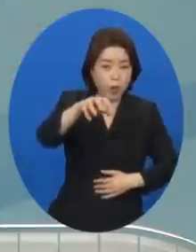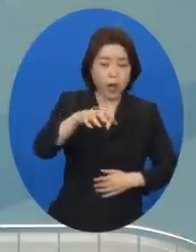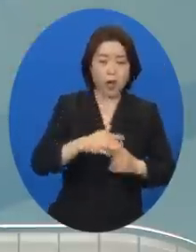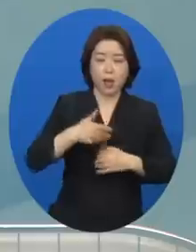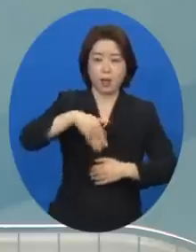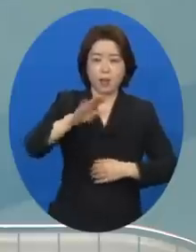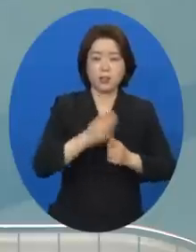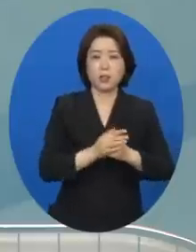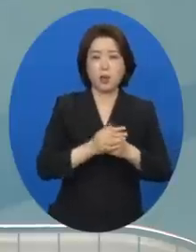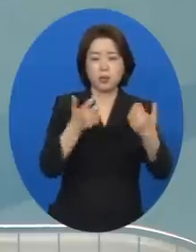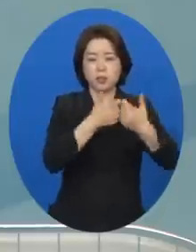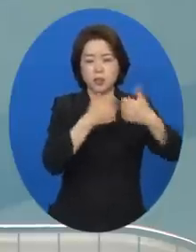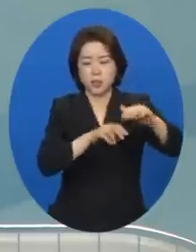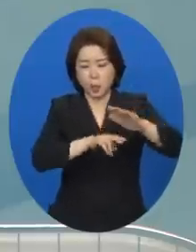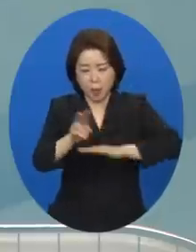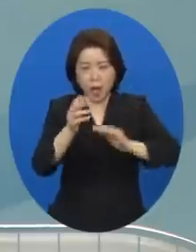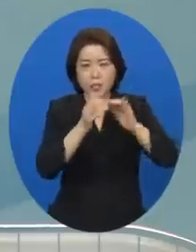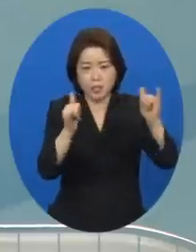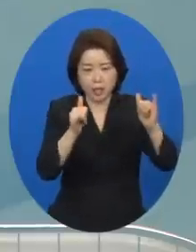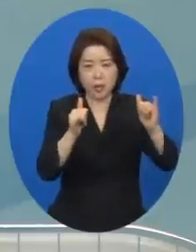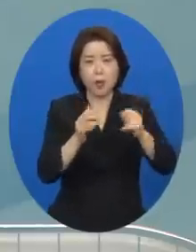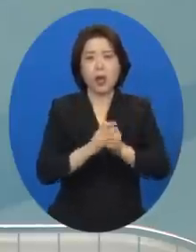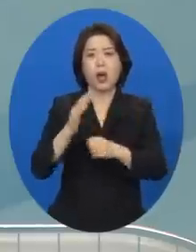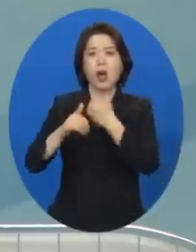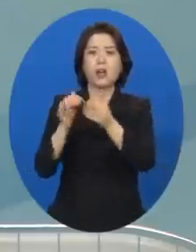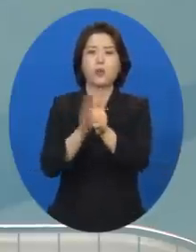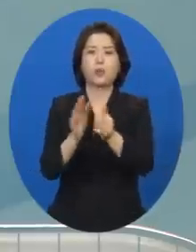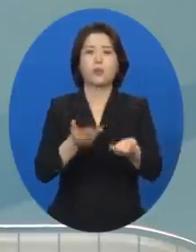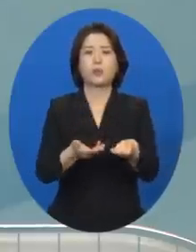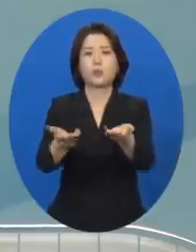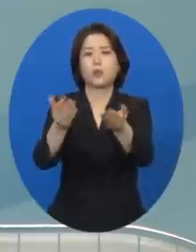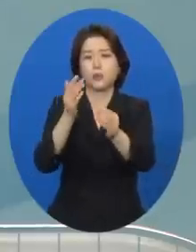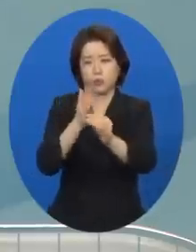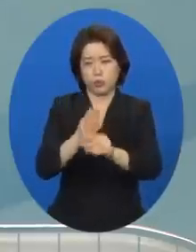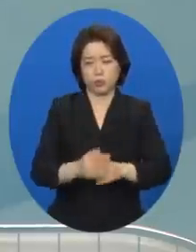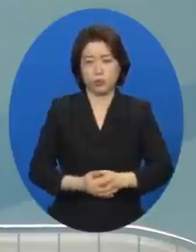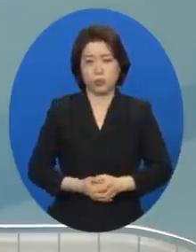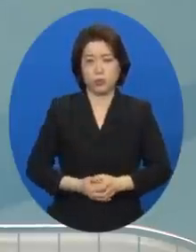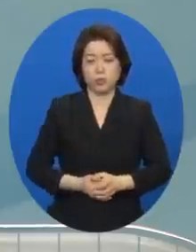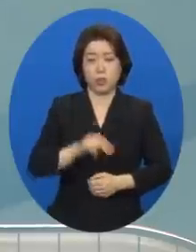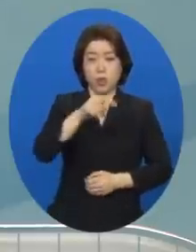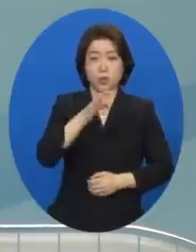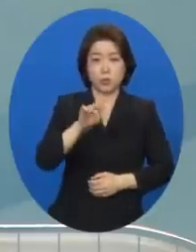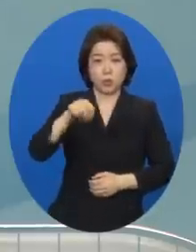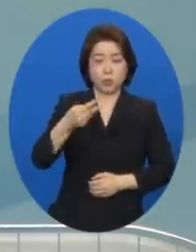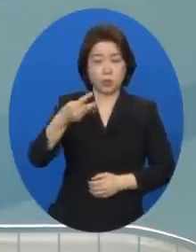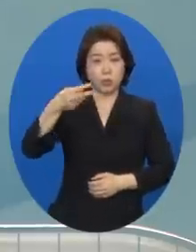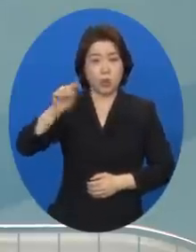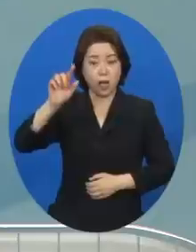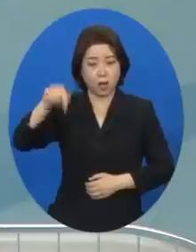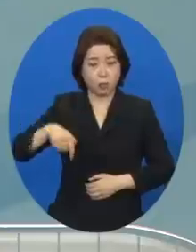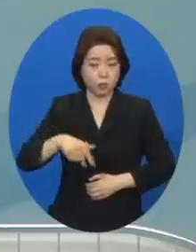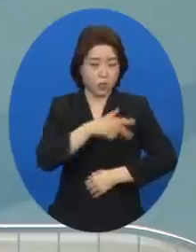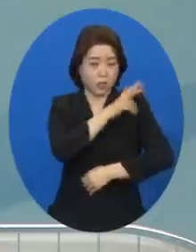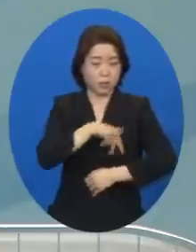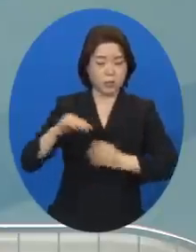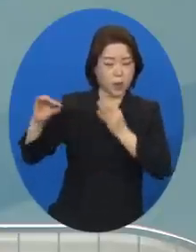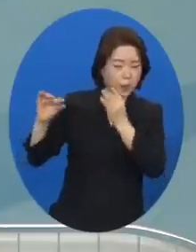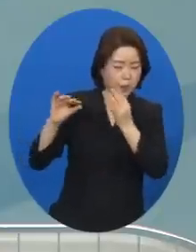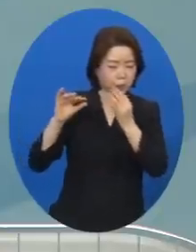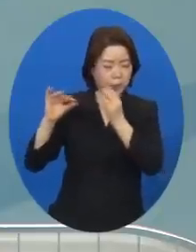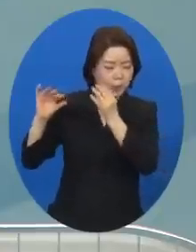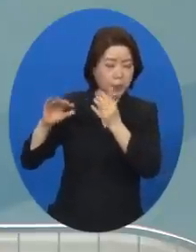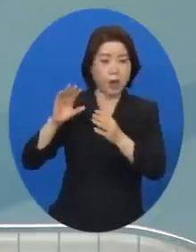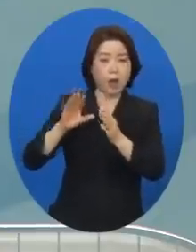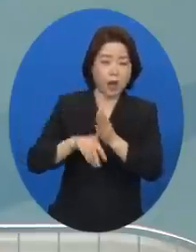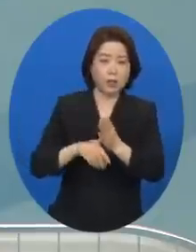하나님의 위로를 전하고 있어요 송솔나무 집사님이 연주할 때 많은 사람들이 은혜와